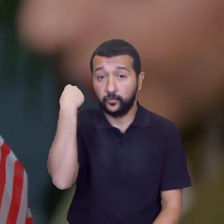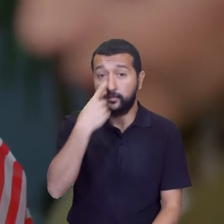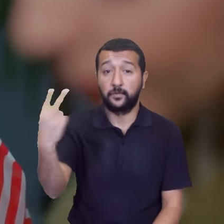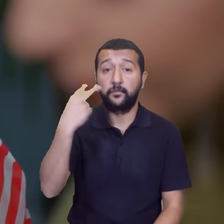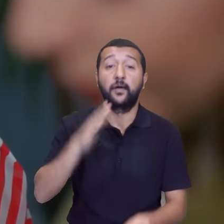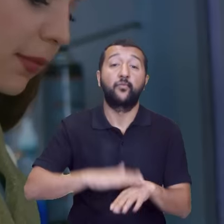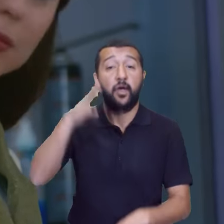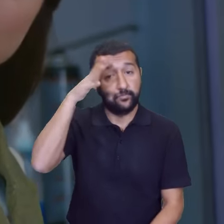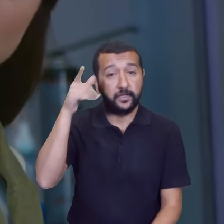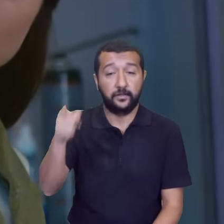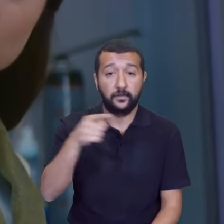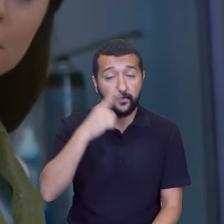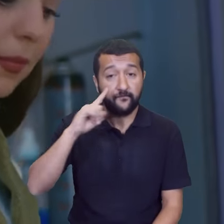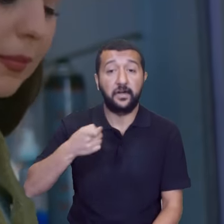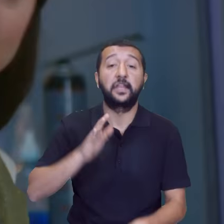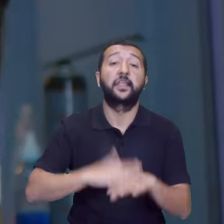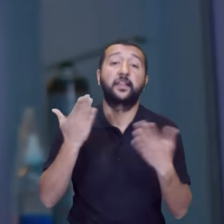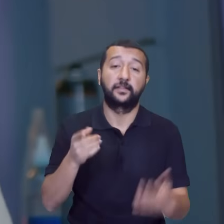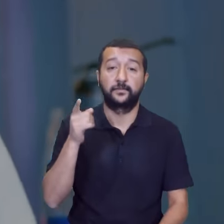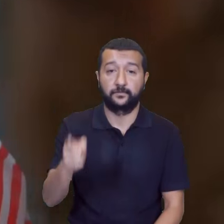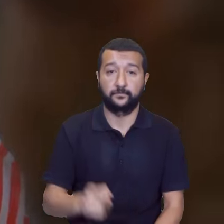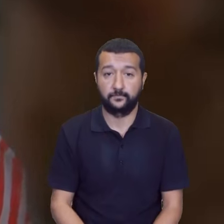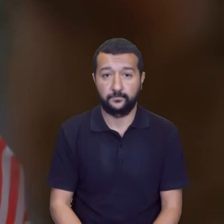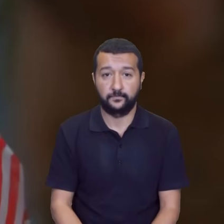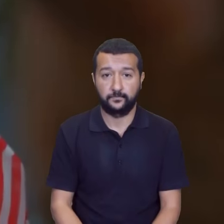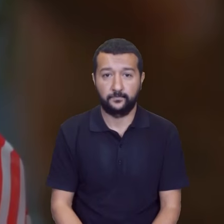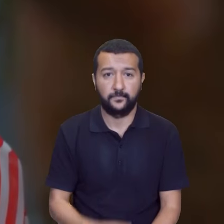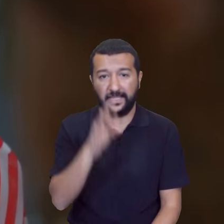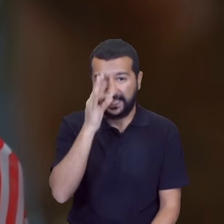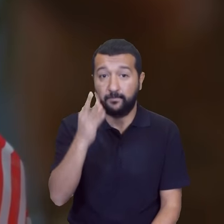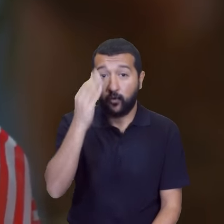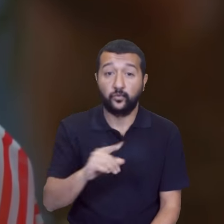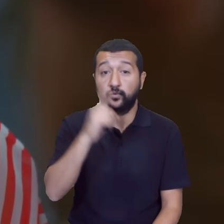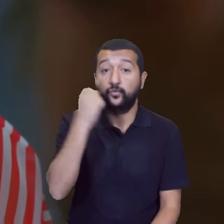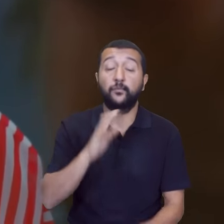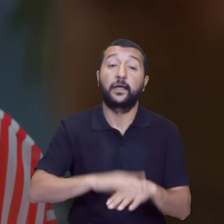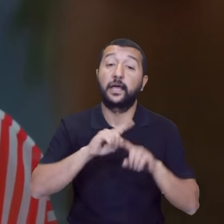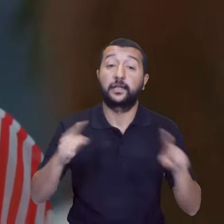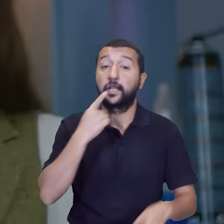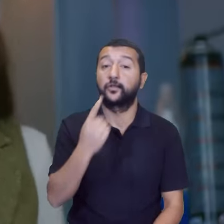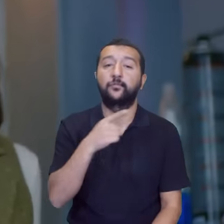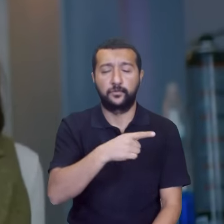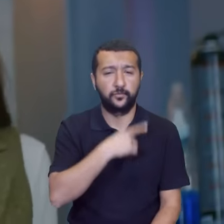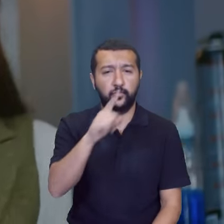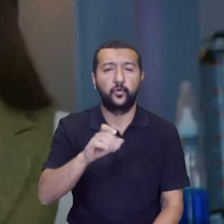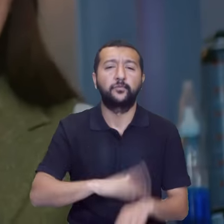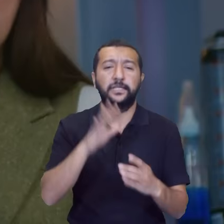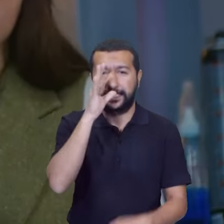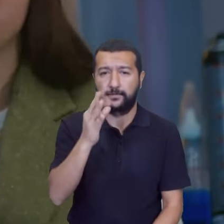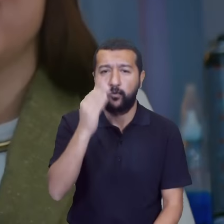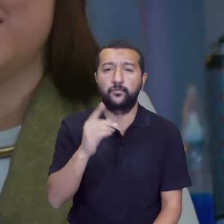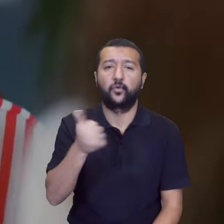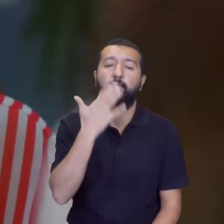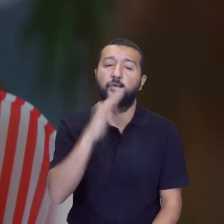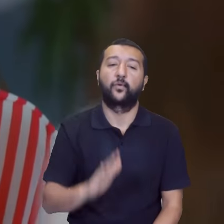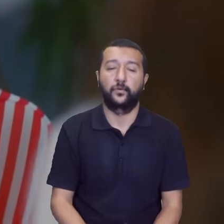bile bakmıyor gerizekalı. Farkımda değil sanki. Kim olduğunu sorma sakın, hayatta söylemem. Sormayacağım zaten, kim olduğunun bir